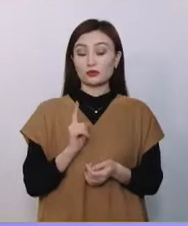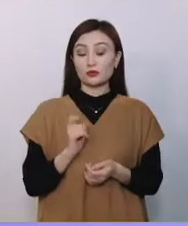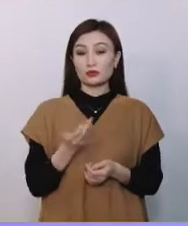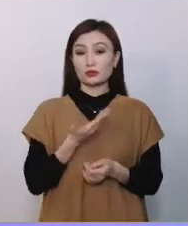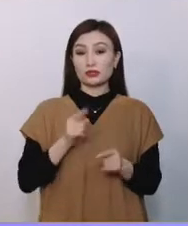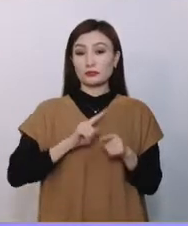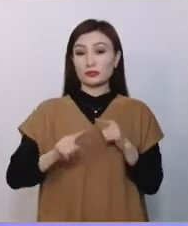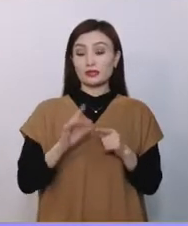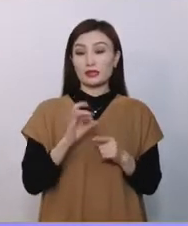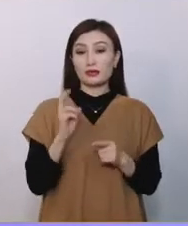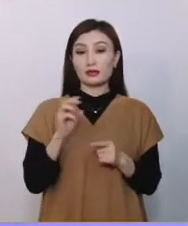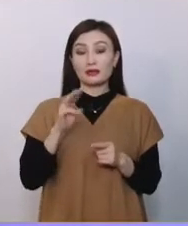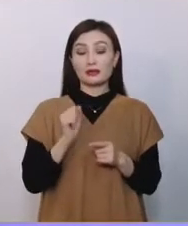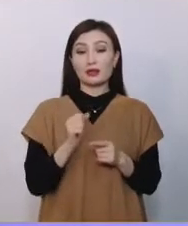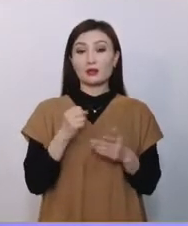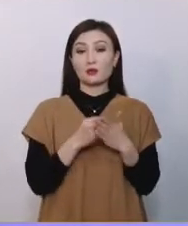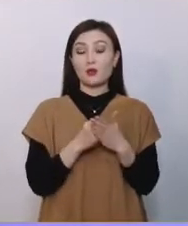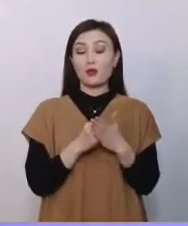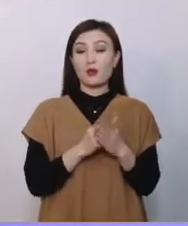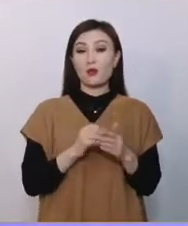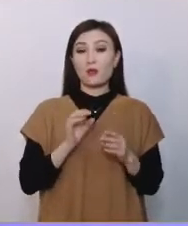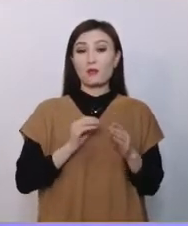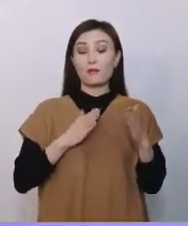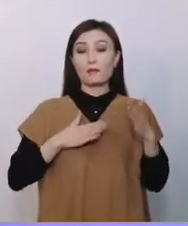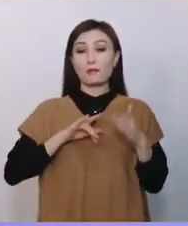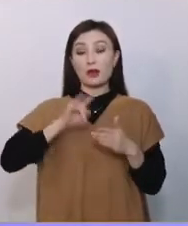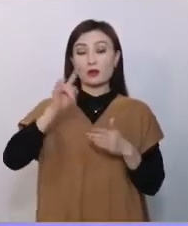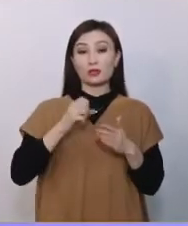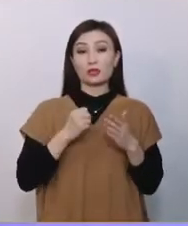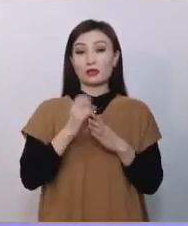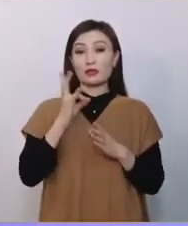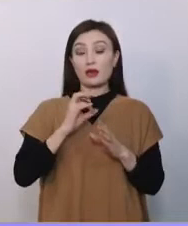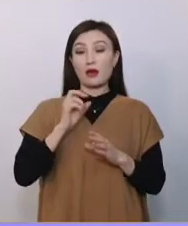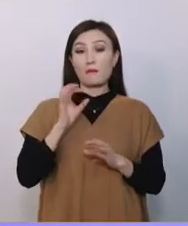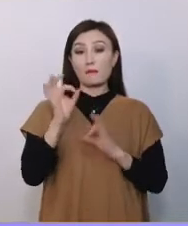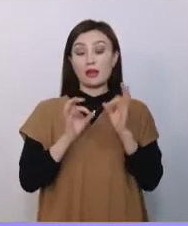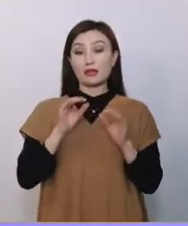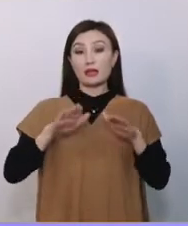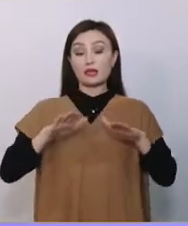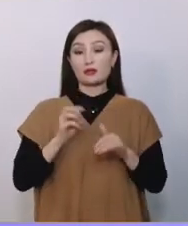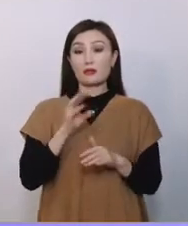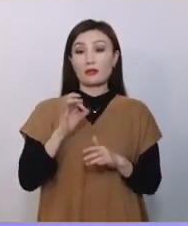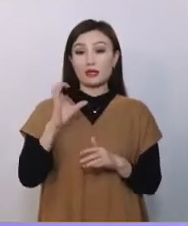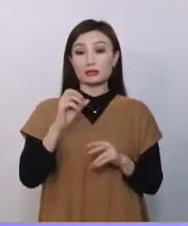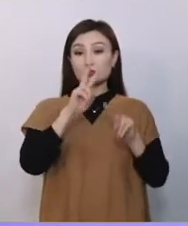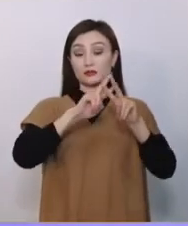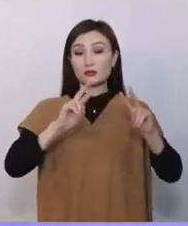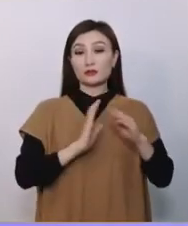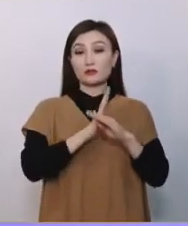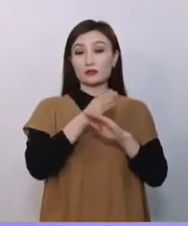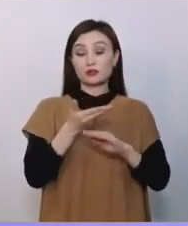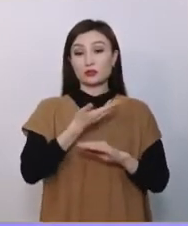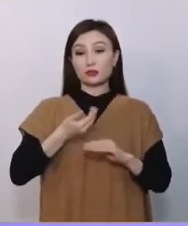быстрая ракета до полета на планету отправляемся на марс звезды в гости